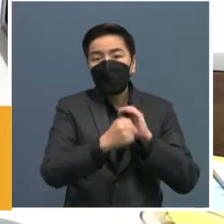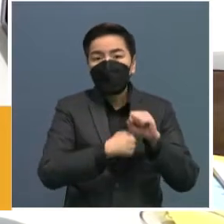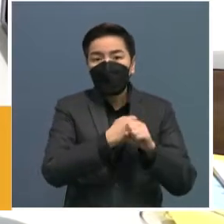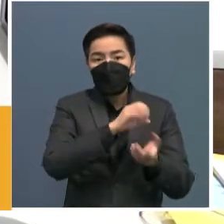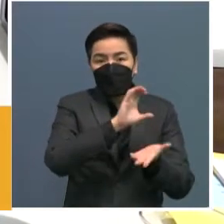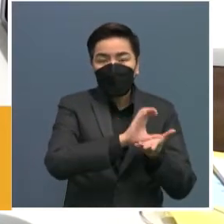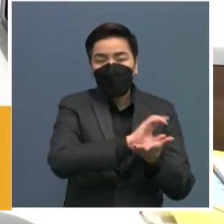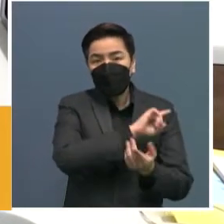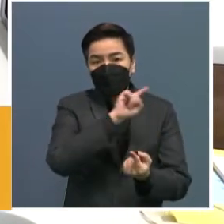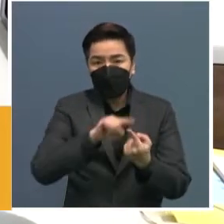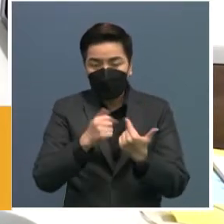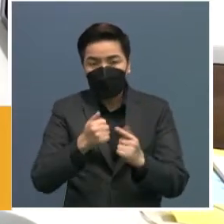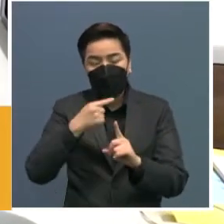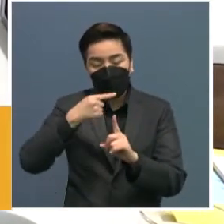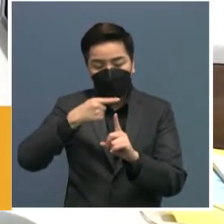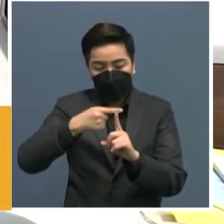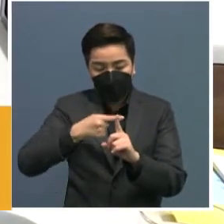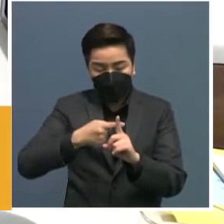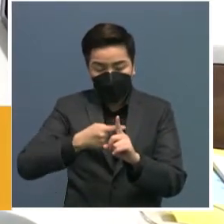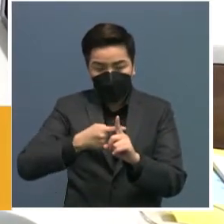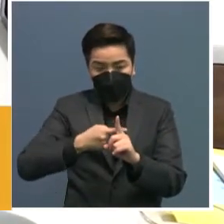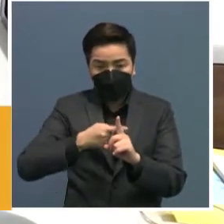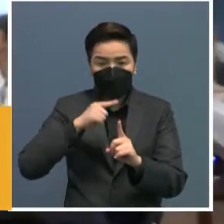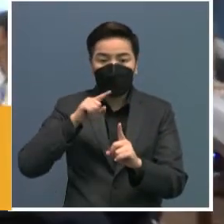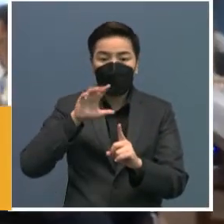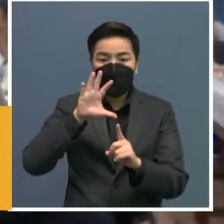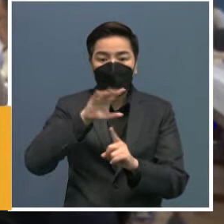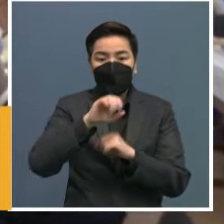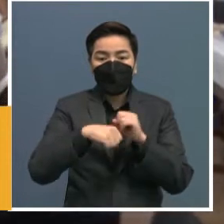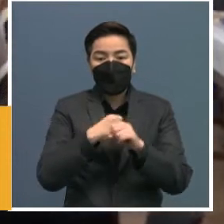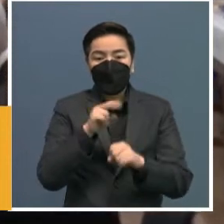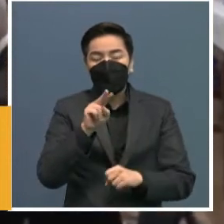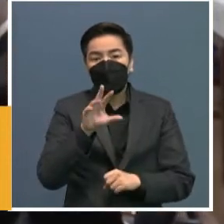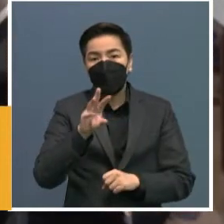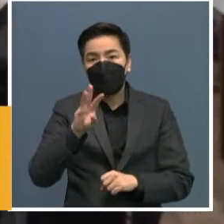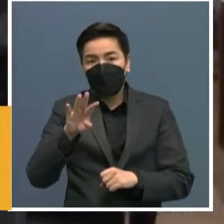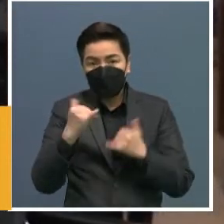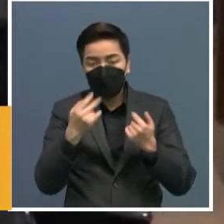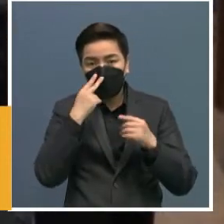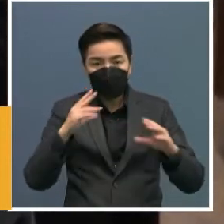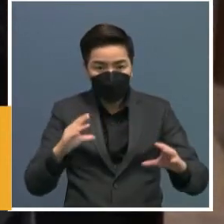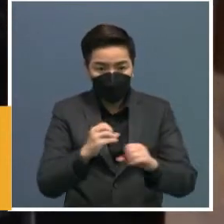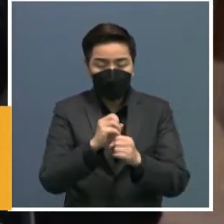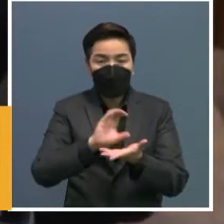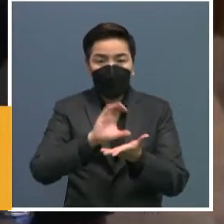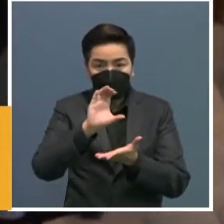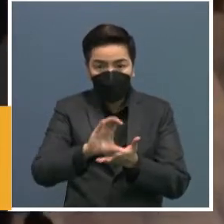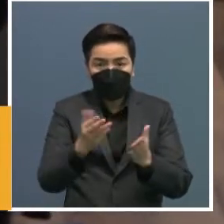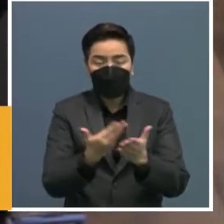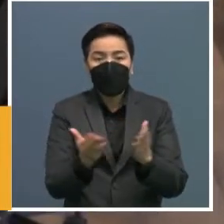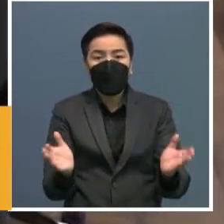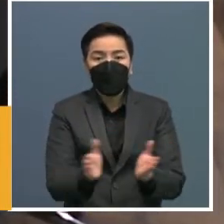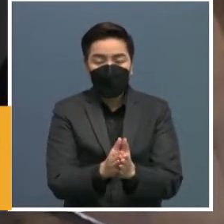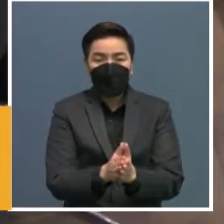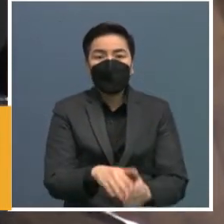งบจนถึง 28พฤษภาคม 2560 4ที่ผ่านมาเนี่ยเขาบอกว่ามีภาพรวมงบประมาณม่วงเงิน